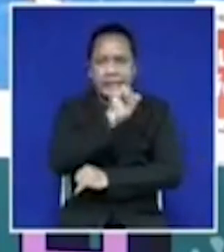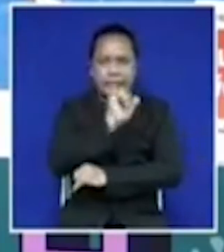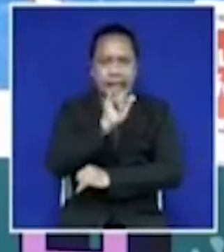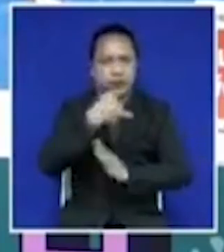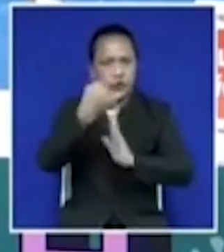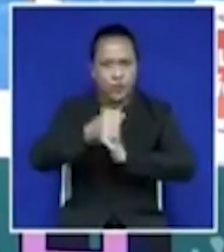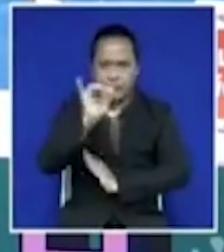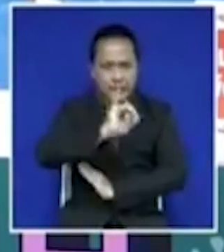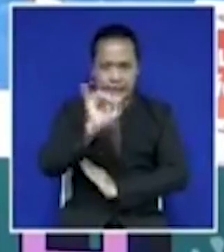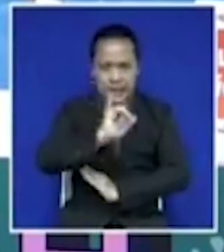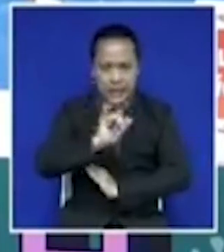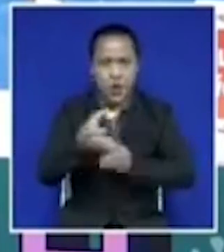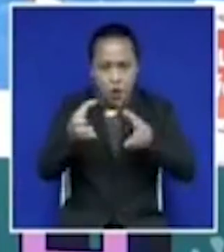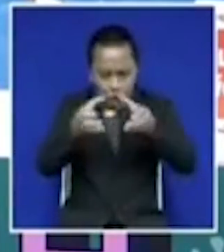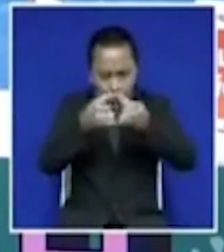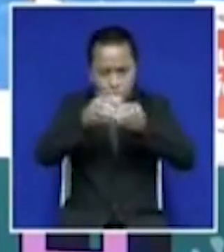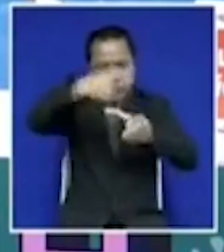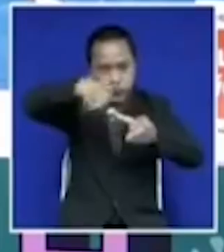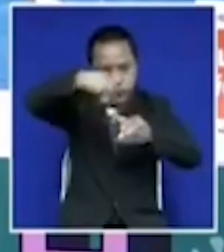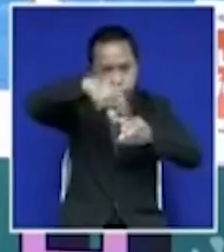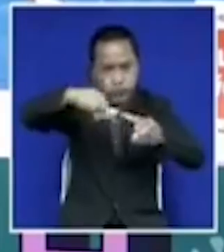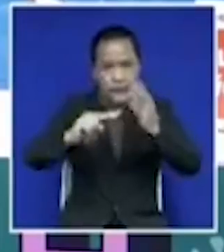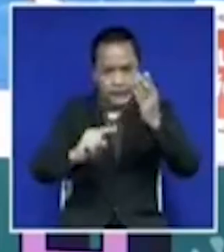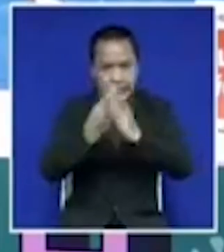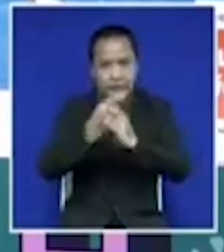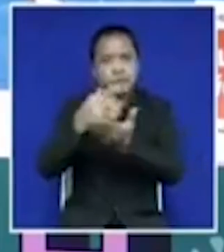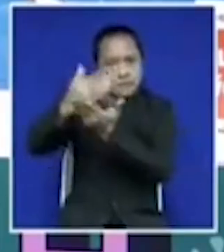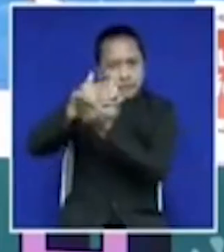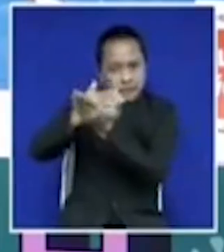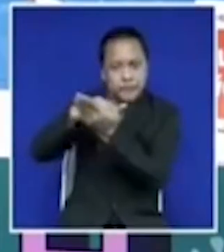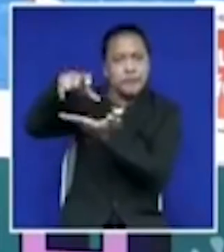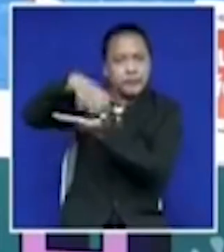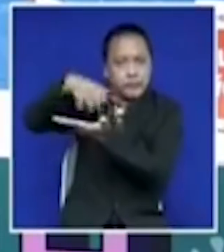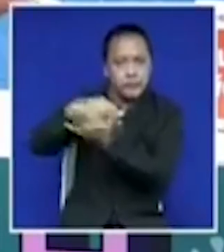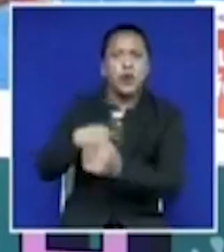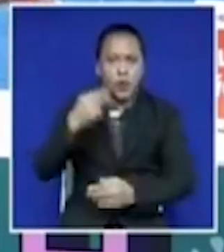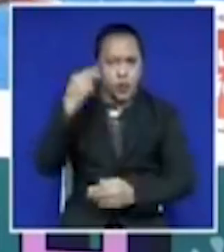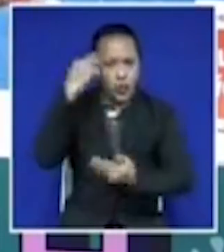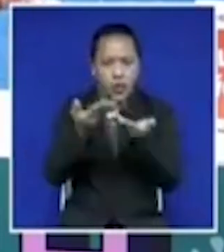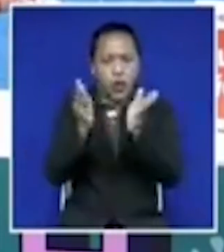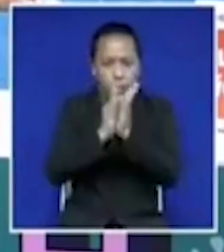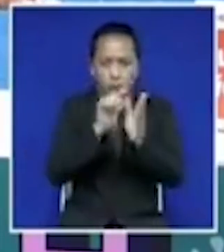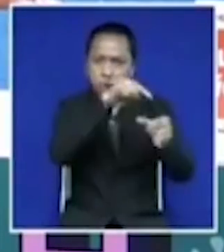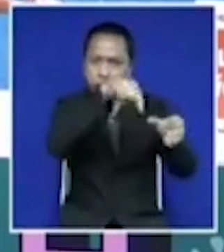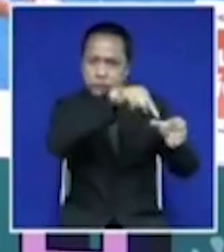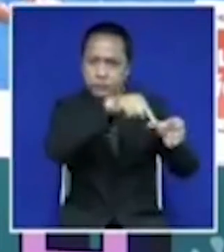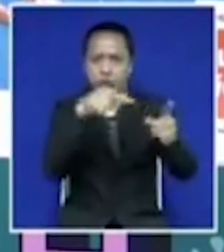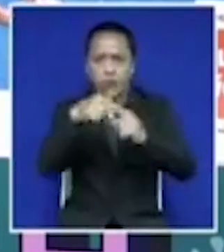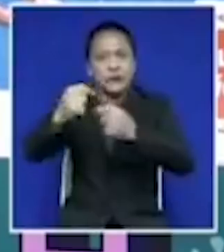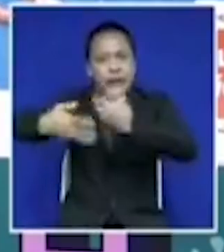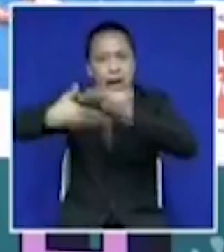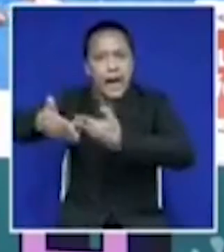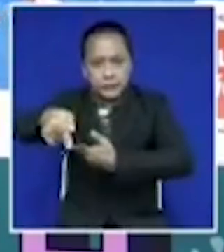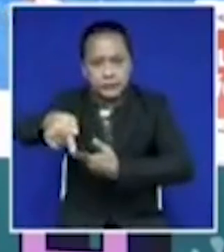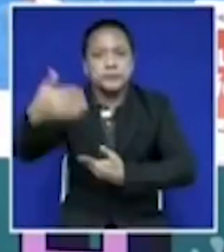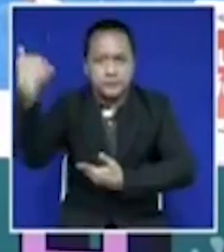ครับเพราะว่ากลุ่มก้อนนี้เพิ่งจะได้รับรายงานกันขึ้นมารู้ว่าในครอบครัวมีละแล้วรู้ว่าในตลาดมี